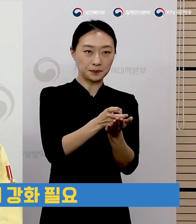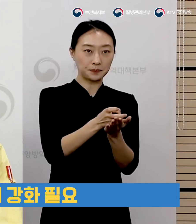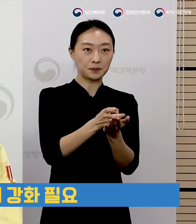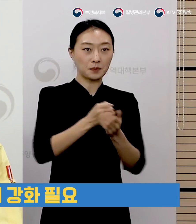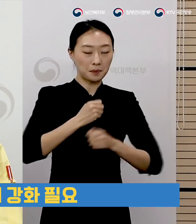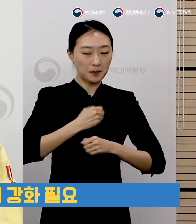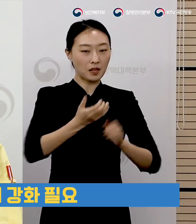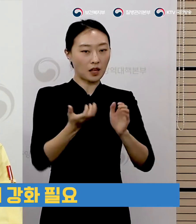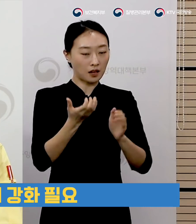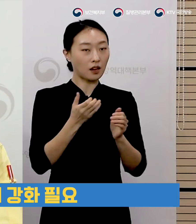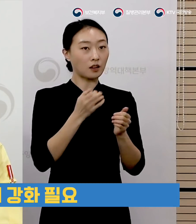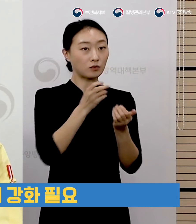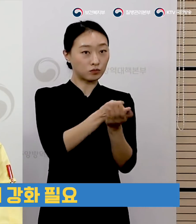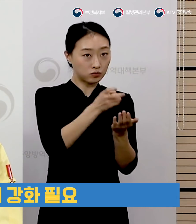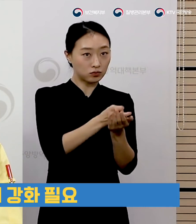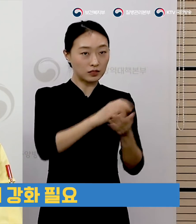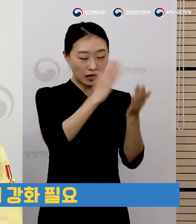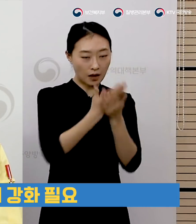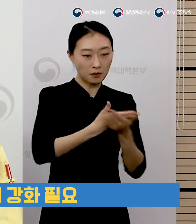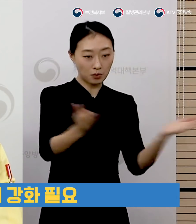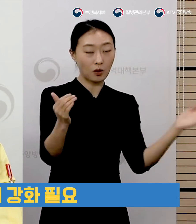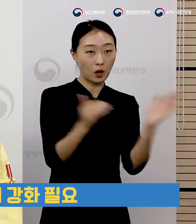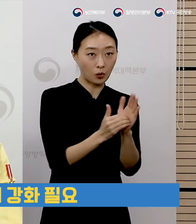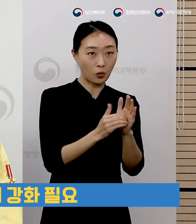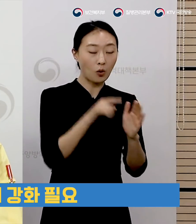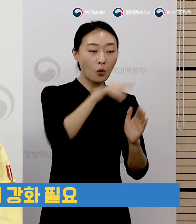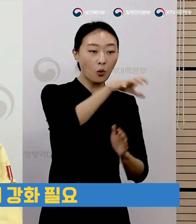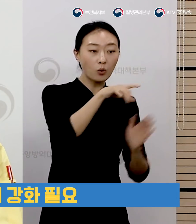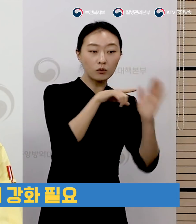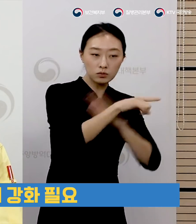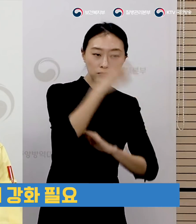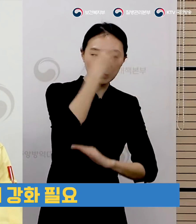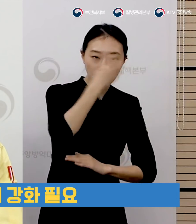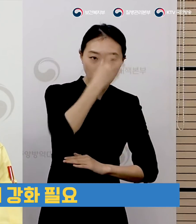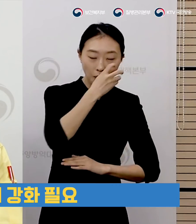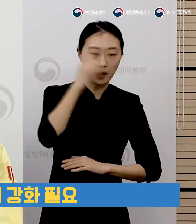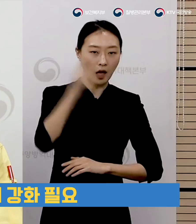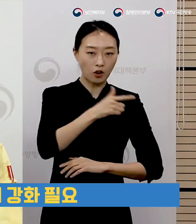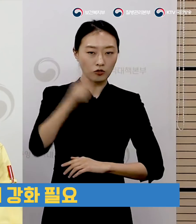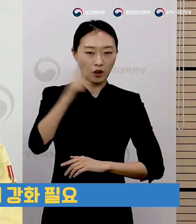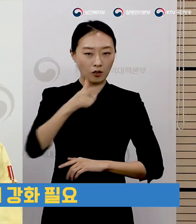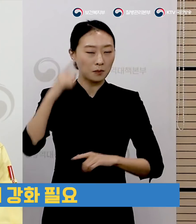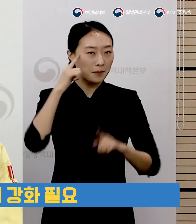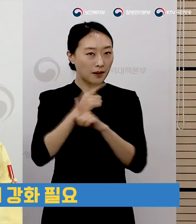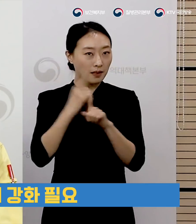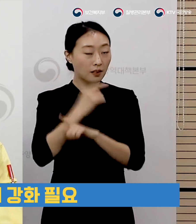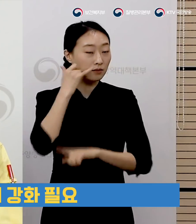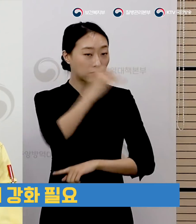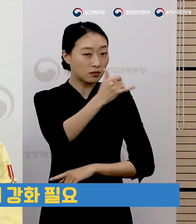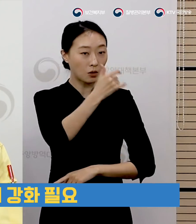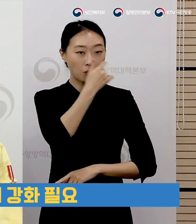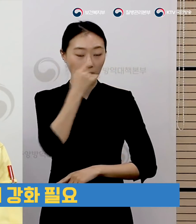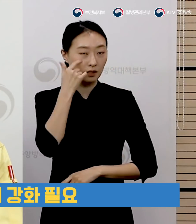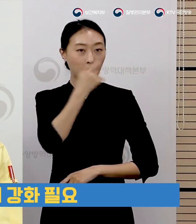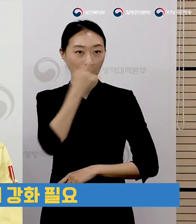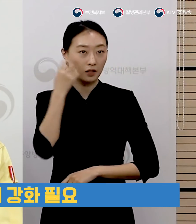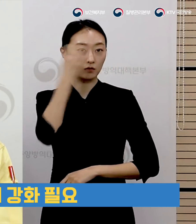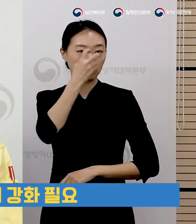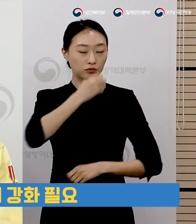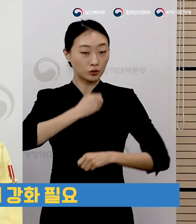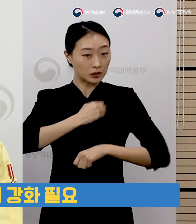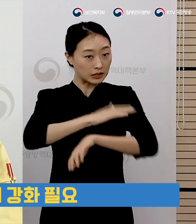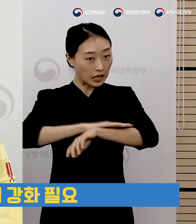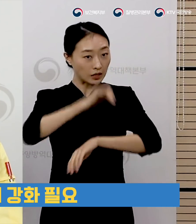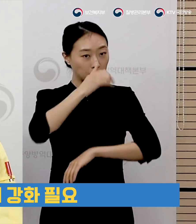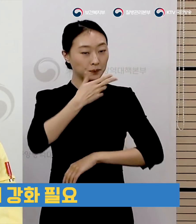총 7차례 시달하고 현장 점검, 일일 모니터링 등을 통해 지침 준수 여부를 꼼꼼히 점검하고